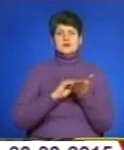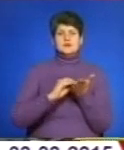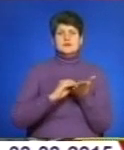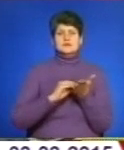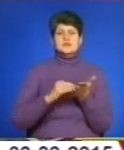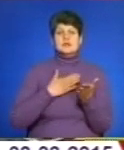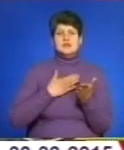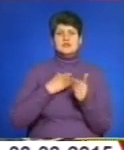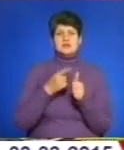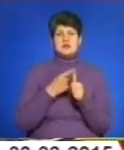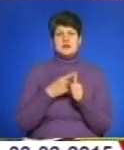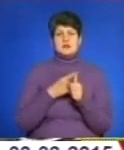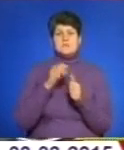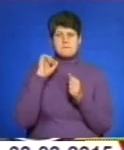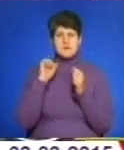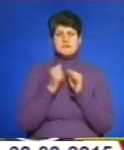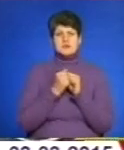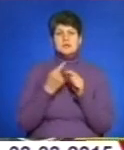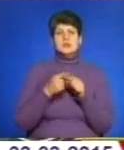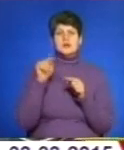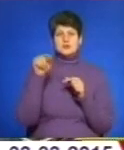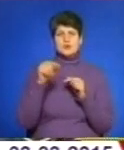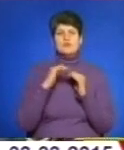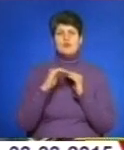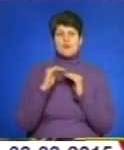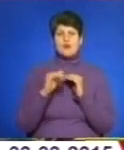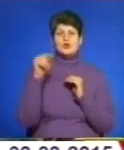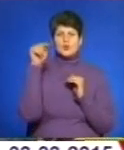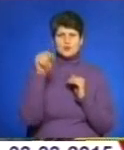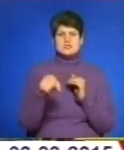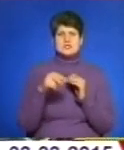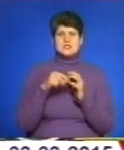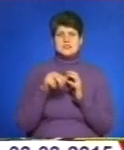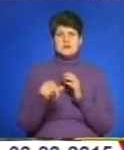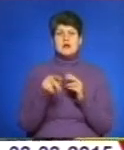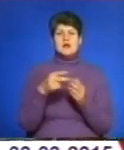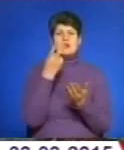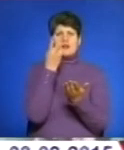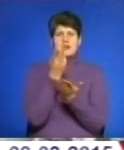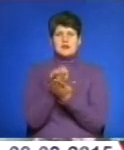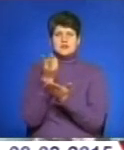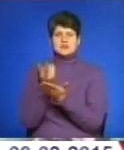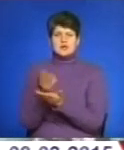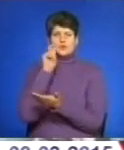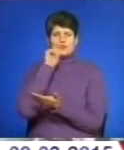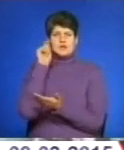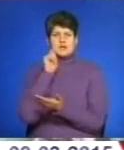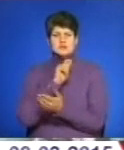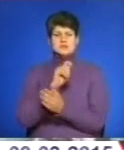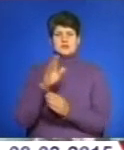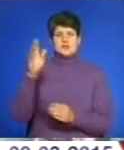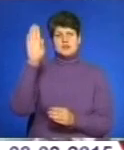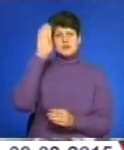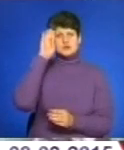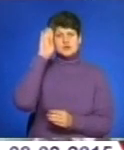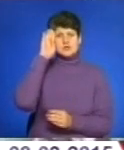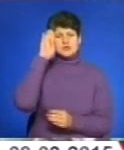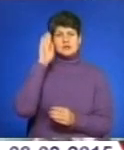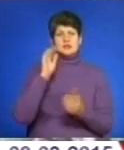Просто пам'ятайте, на цьому полі, у цій землі лежать українські солдати. Рядки відчайдушні, бо служба